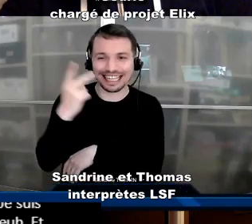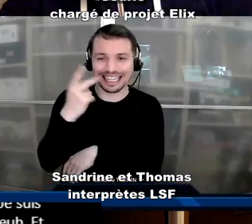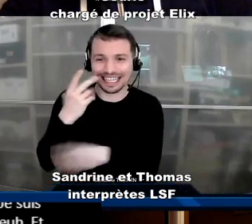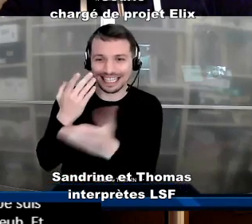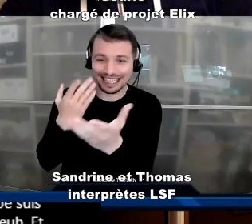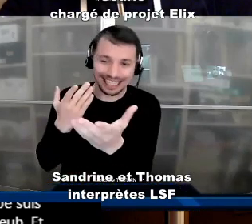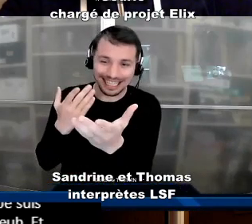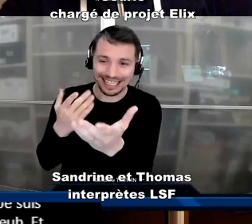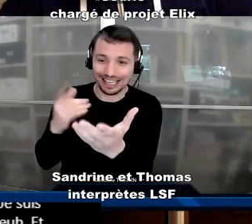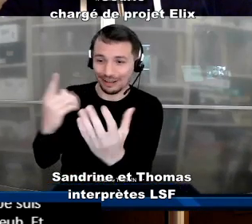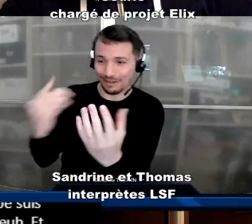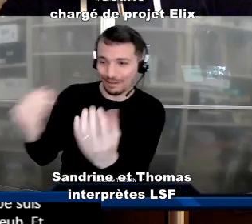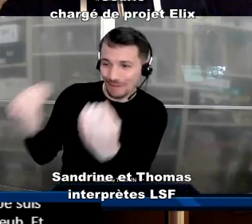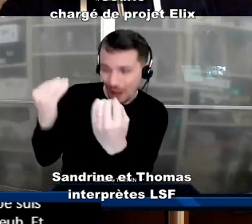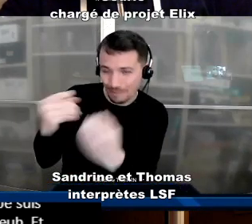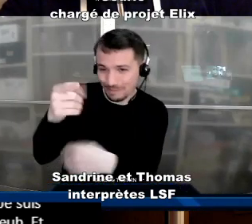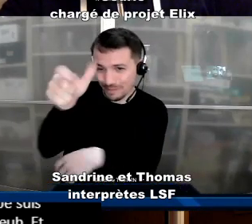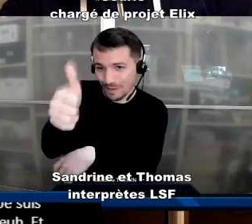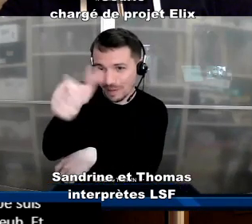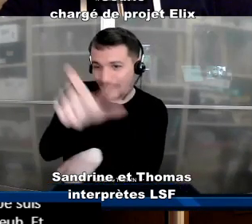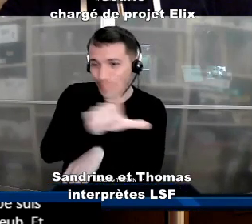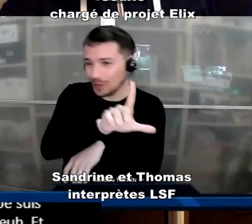qui nous forme chaque lundi